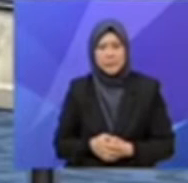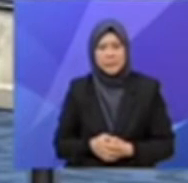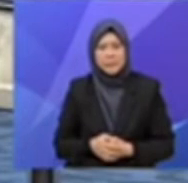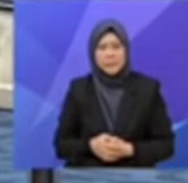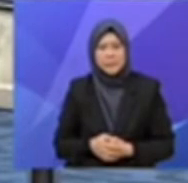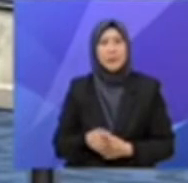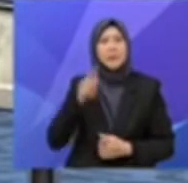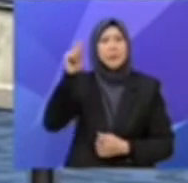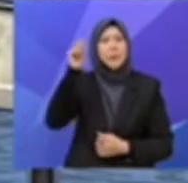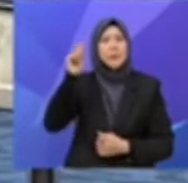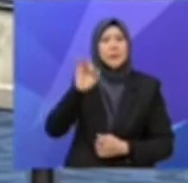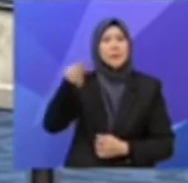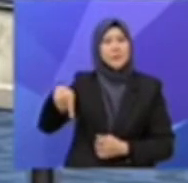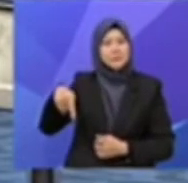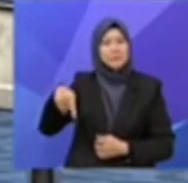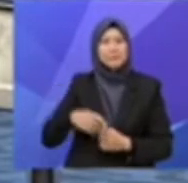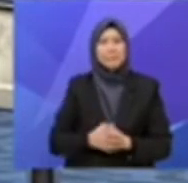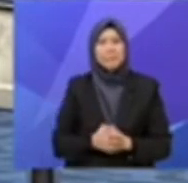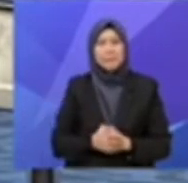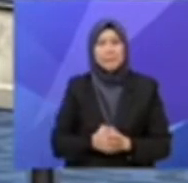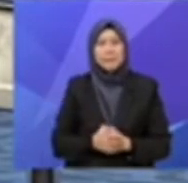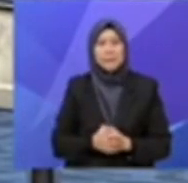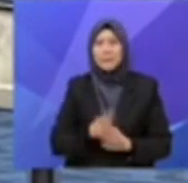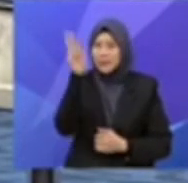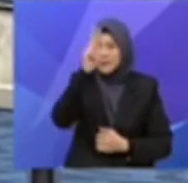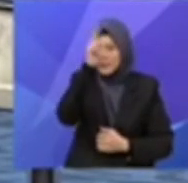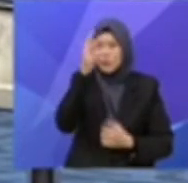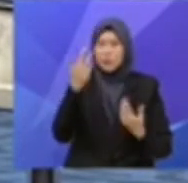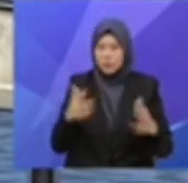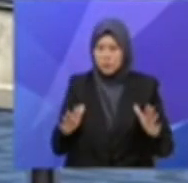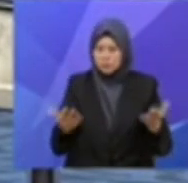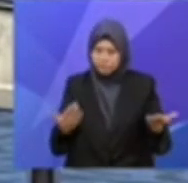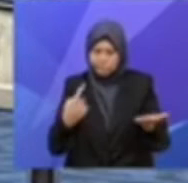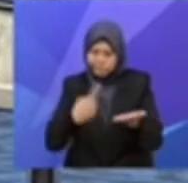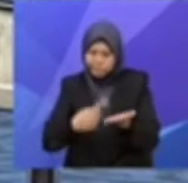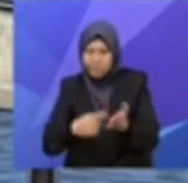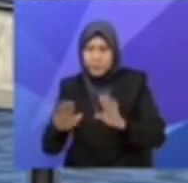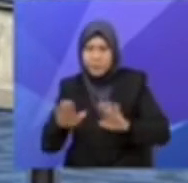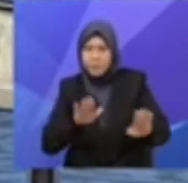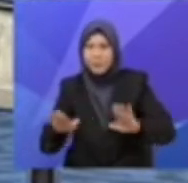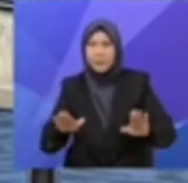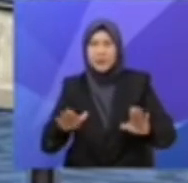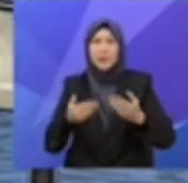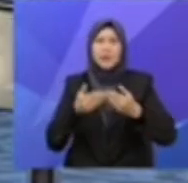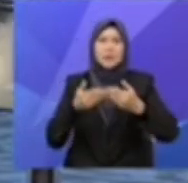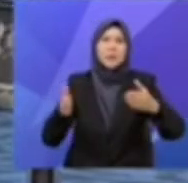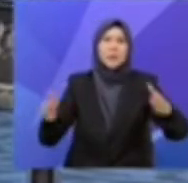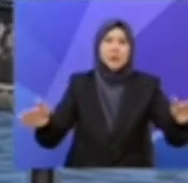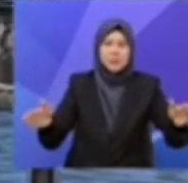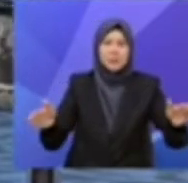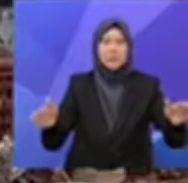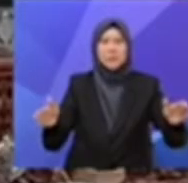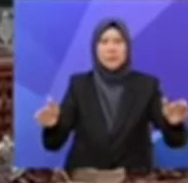suami untuk kerajaan telah mempertimbangkan pembukaan sektor tertentu